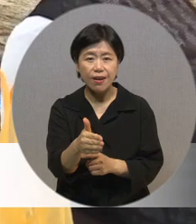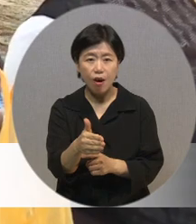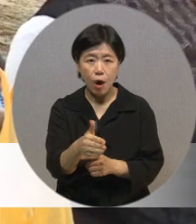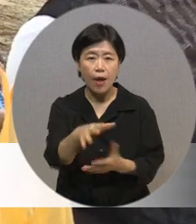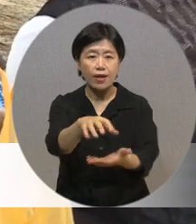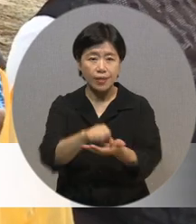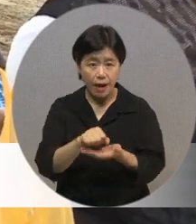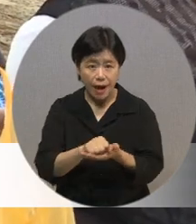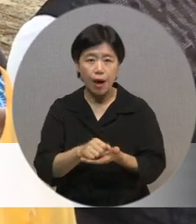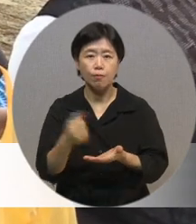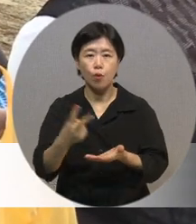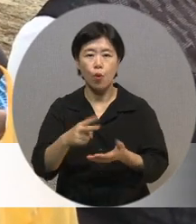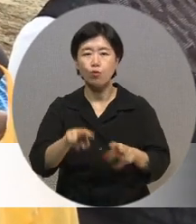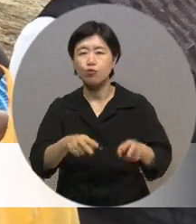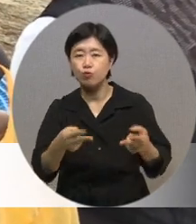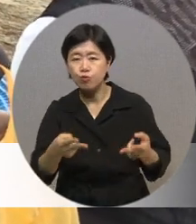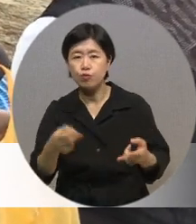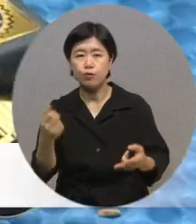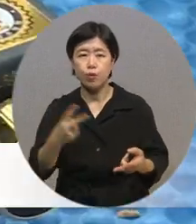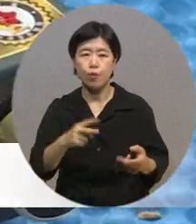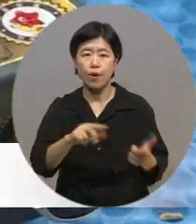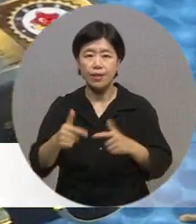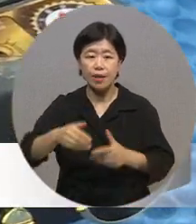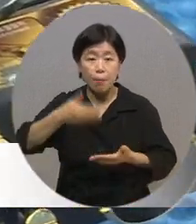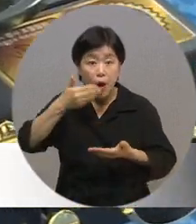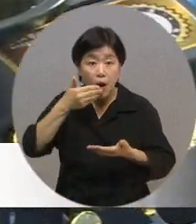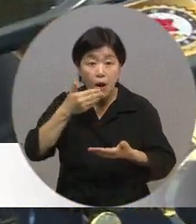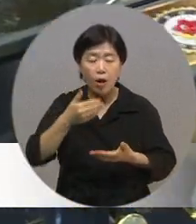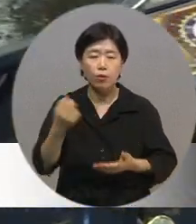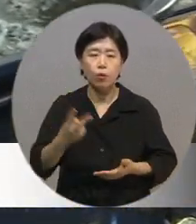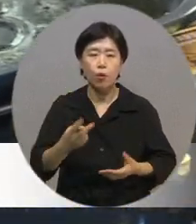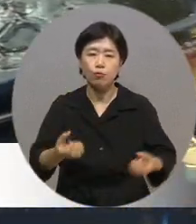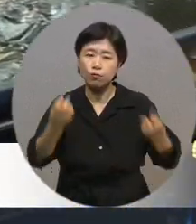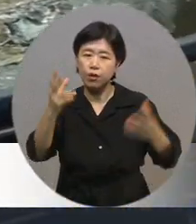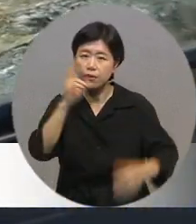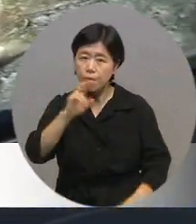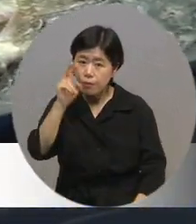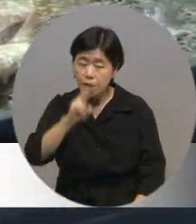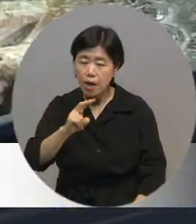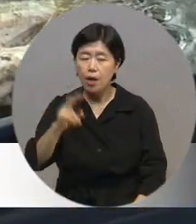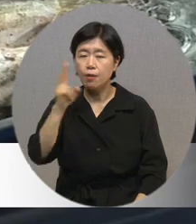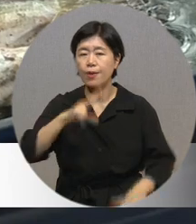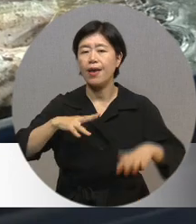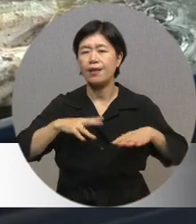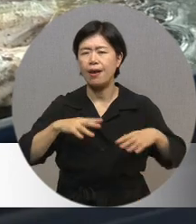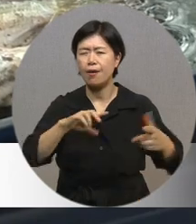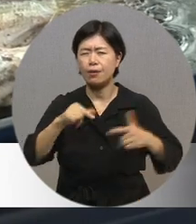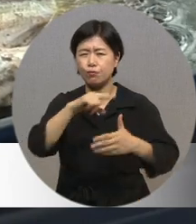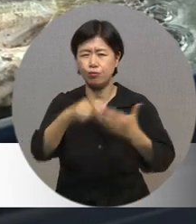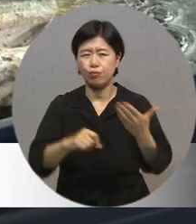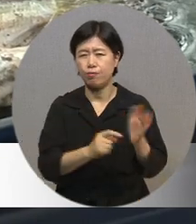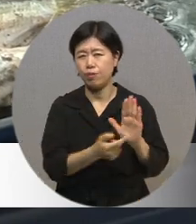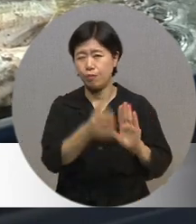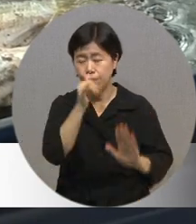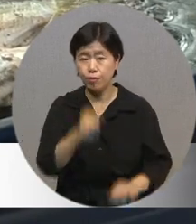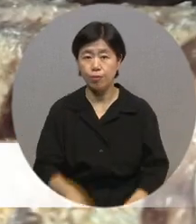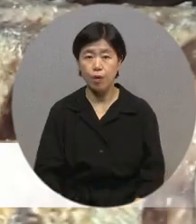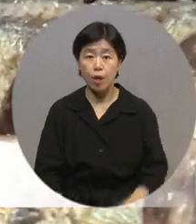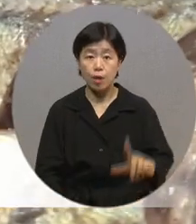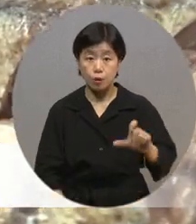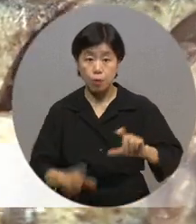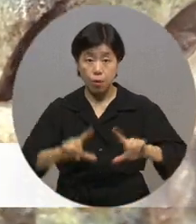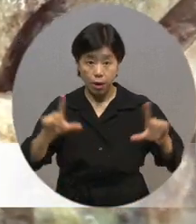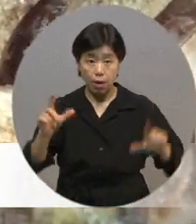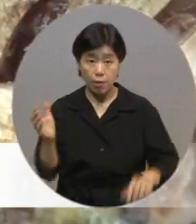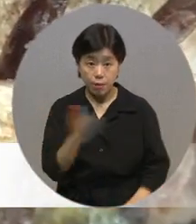굽기 체험, 전어 요리 시식, 축하 공연, 노래자랑 등 다채로운 행사를 구성했고 15일부터 축제